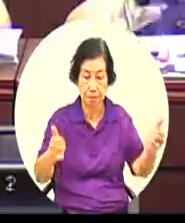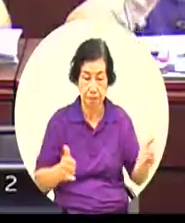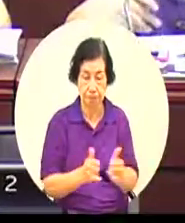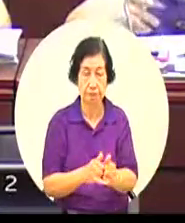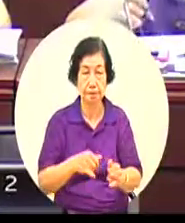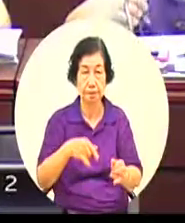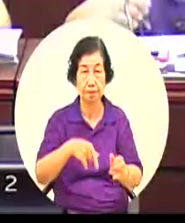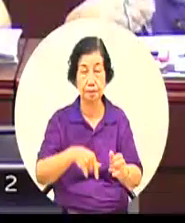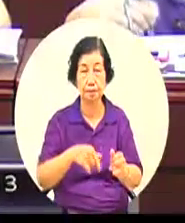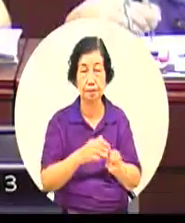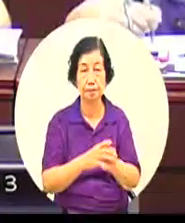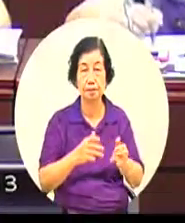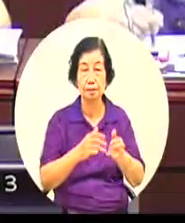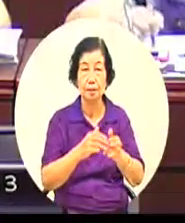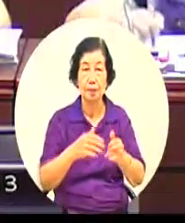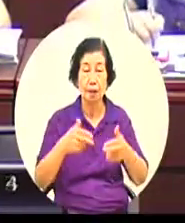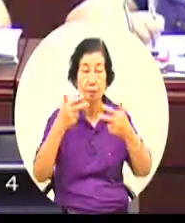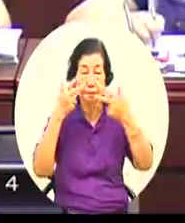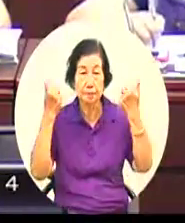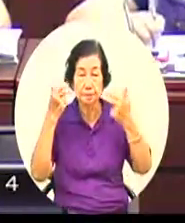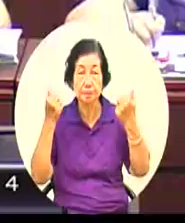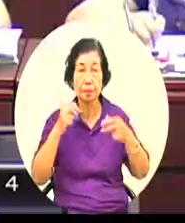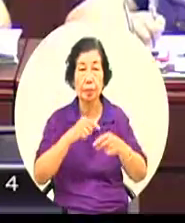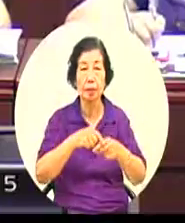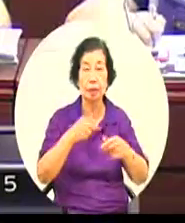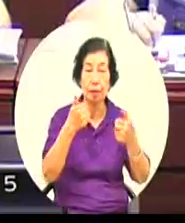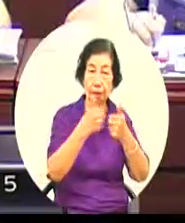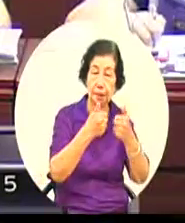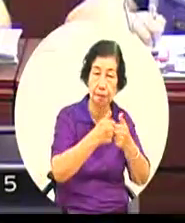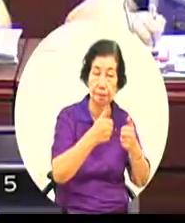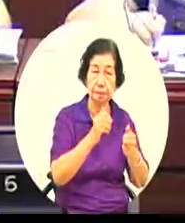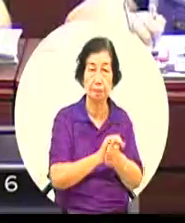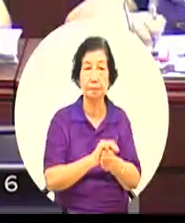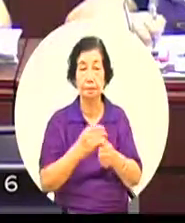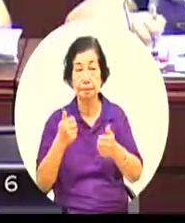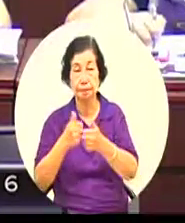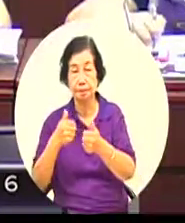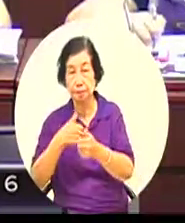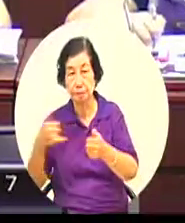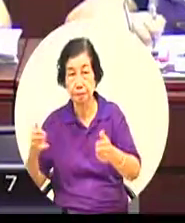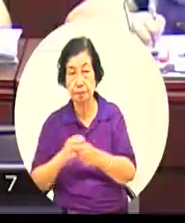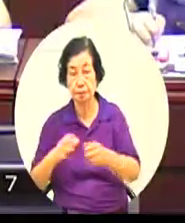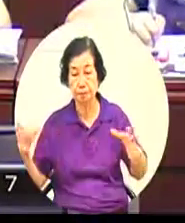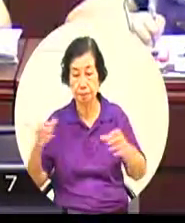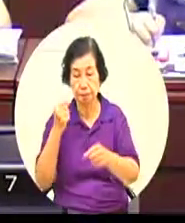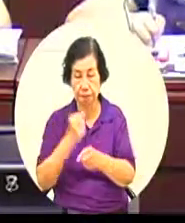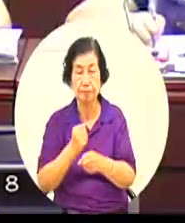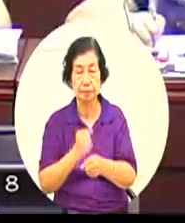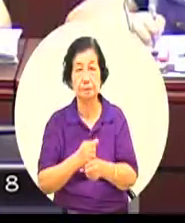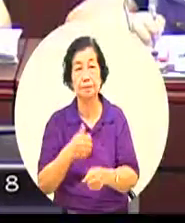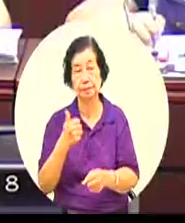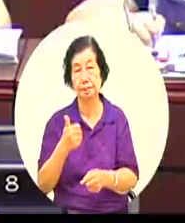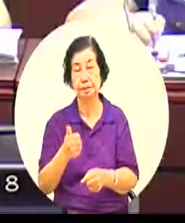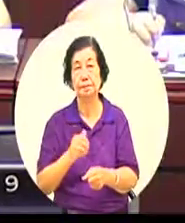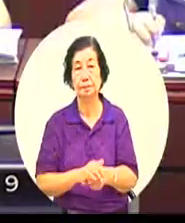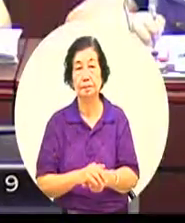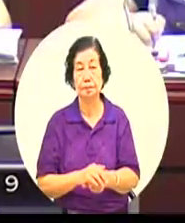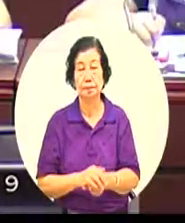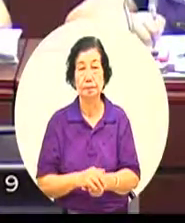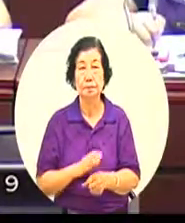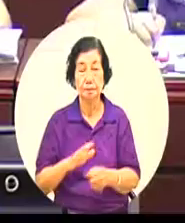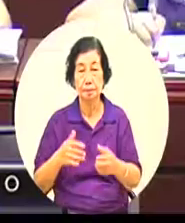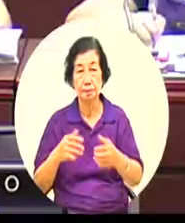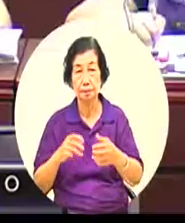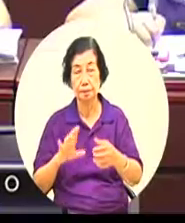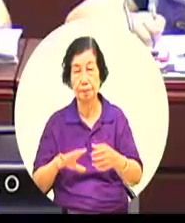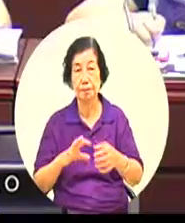跟原民会，还有跟我们的议员跟在地的耆寮共同来合作，才有办法达成哦。那议员关心的点很多，